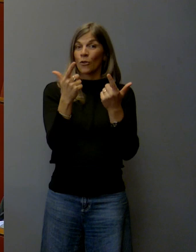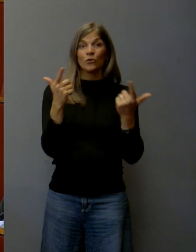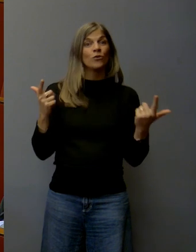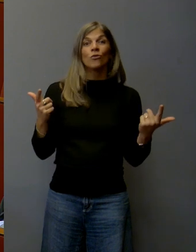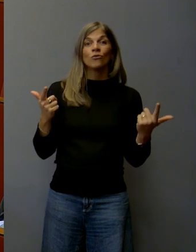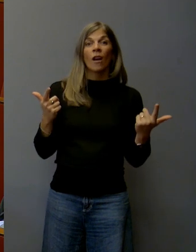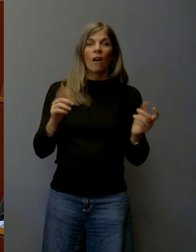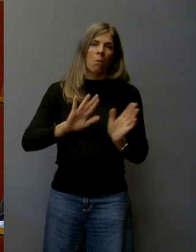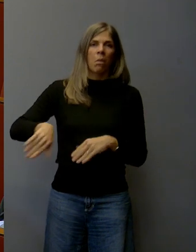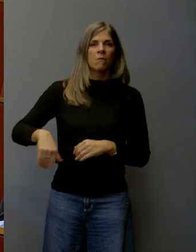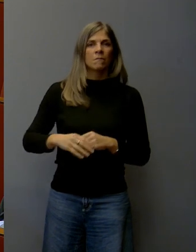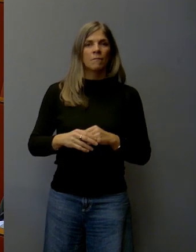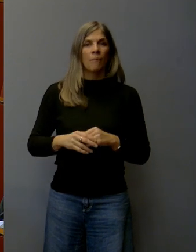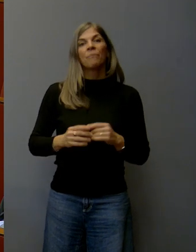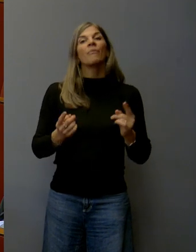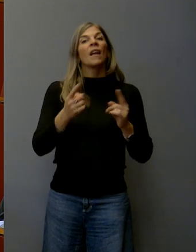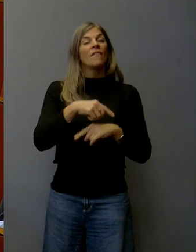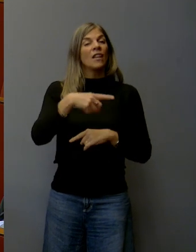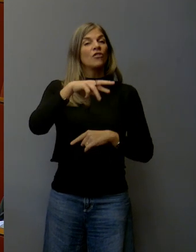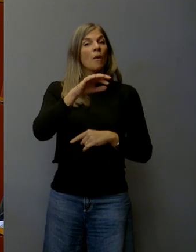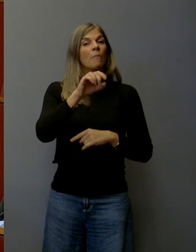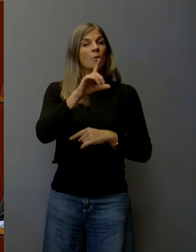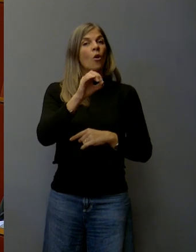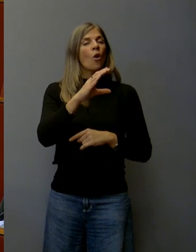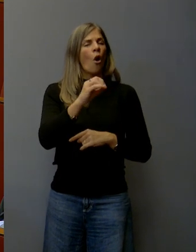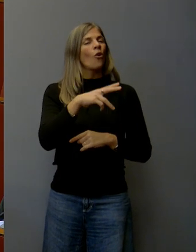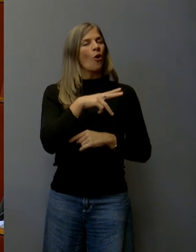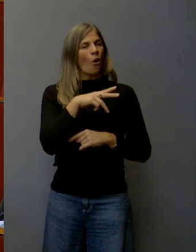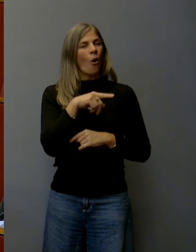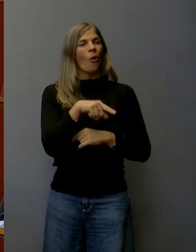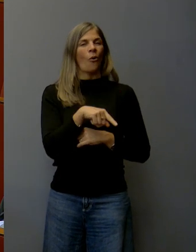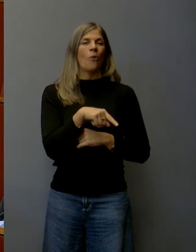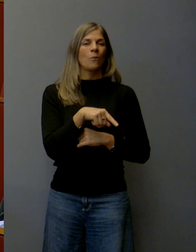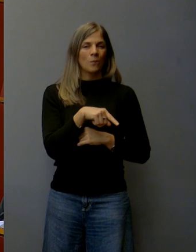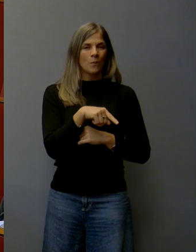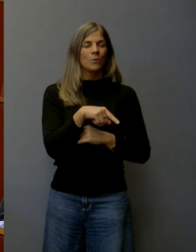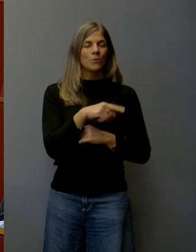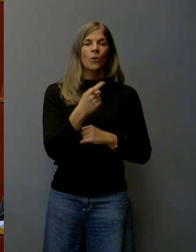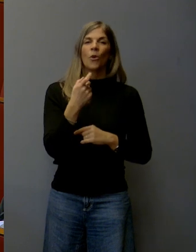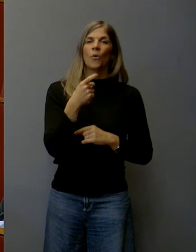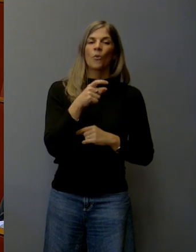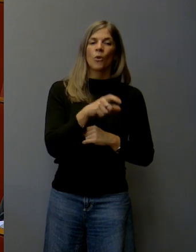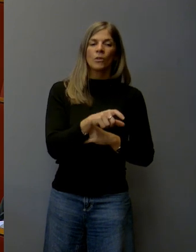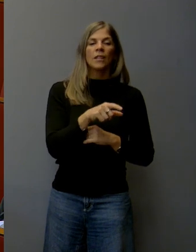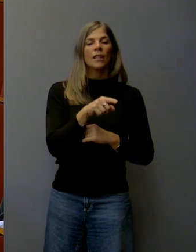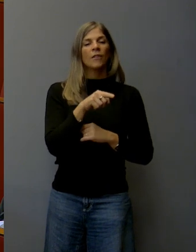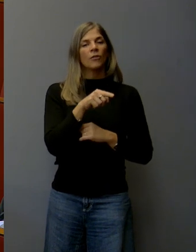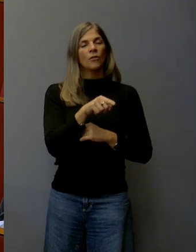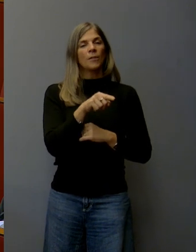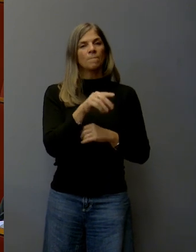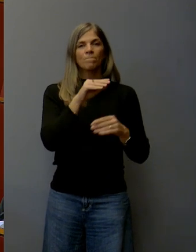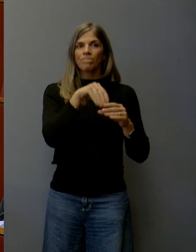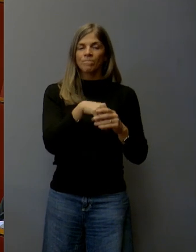via sono le Pro Loco invece sono comode Pro Loco sono comode perché probabilmente hanno in sé questa